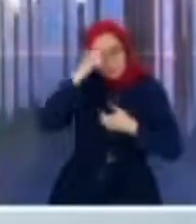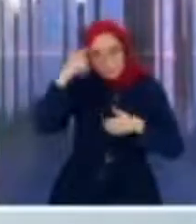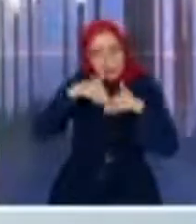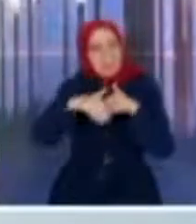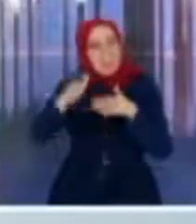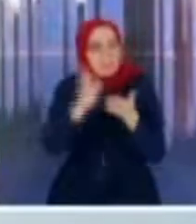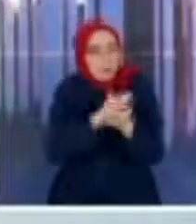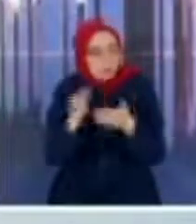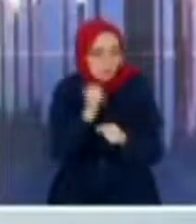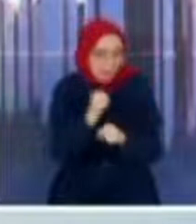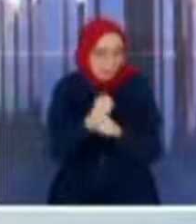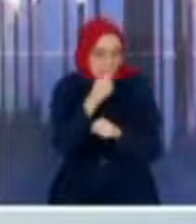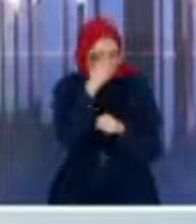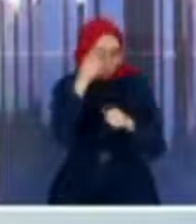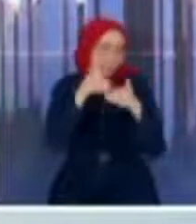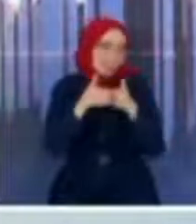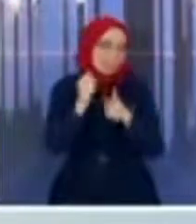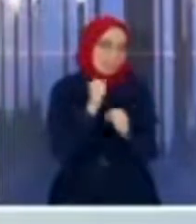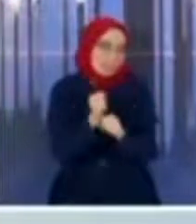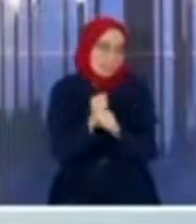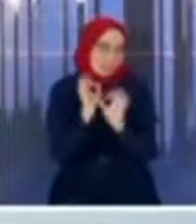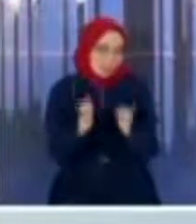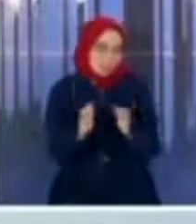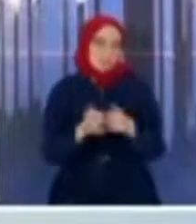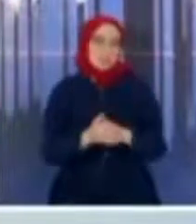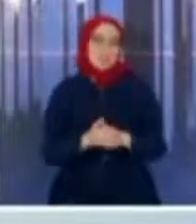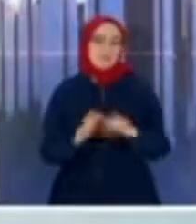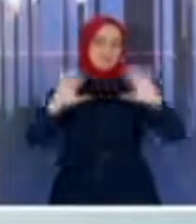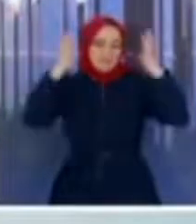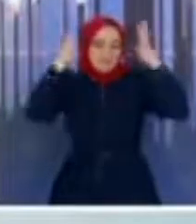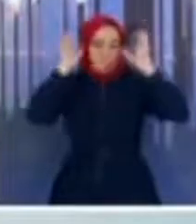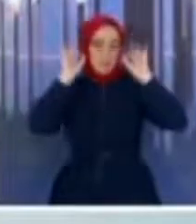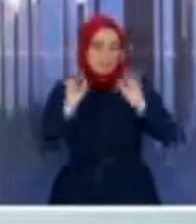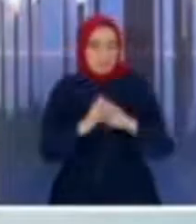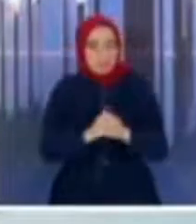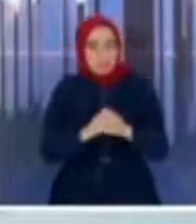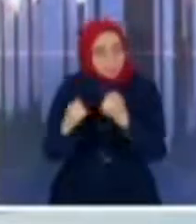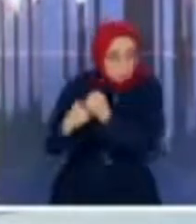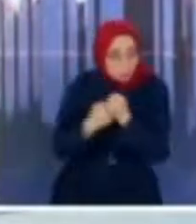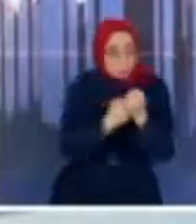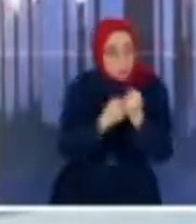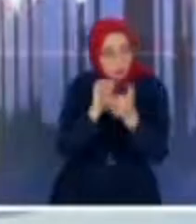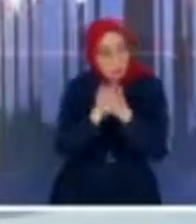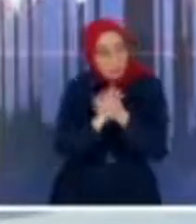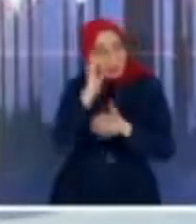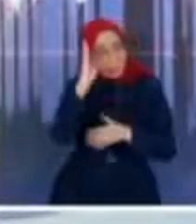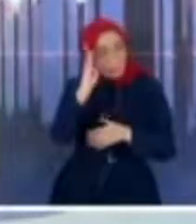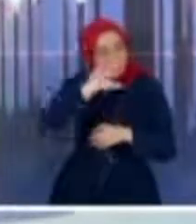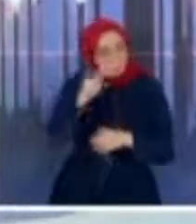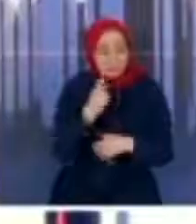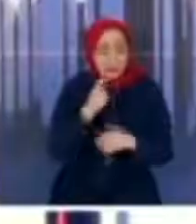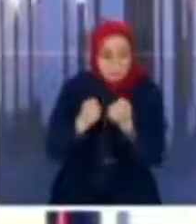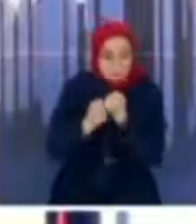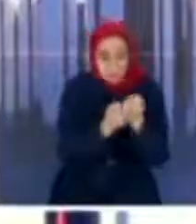هذاك. يعطيك الصحة أيمن. واليوم تساندوا محلية الهلال الأحمر في نفزة